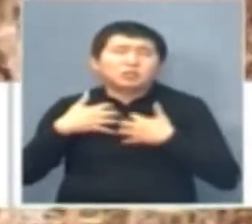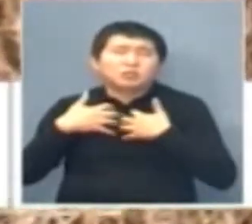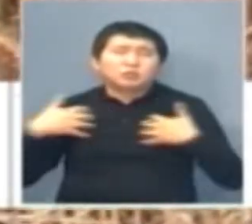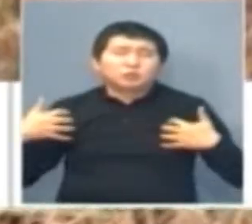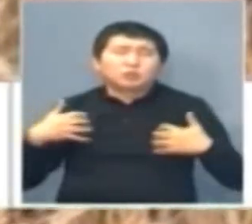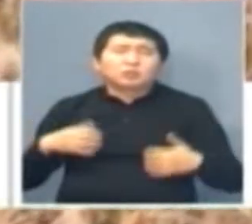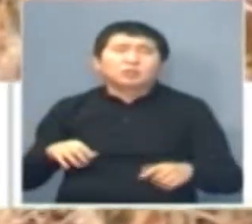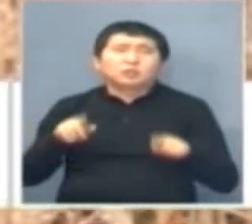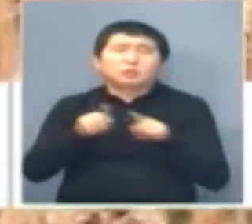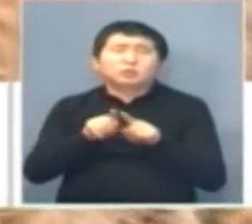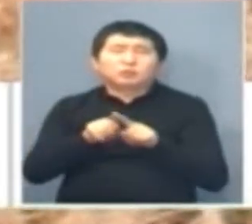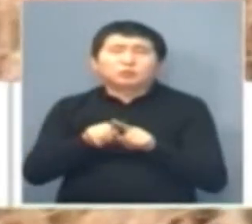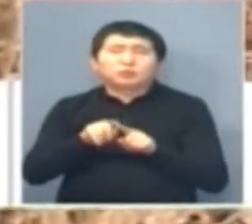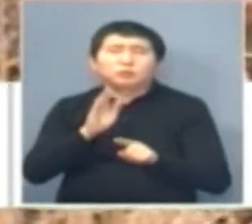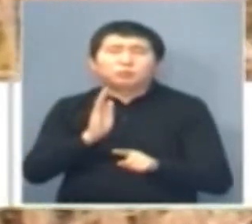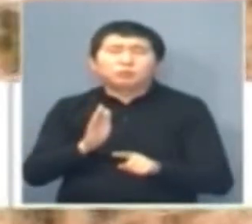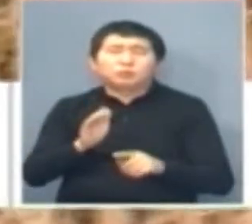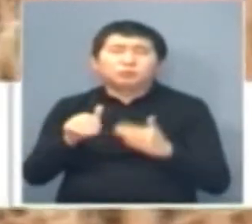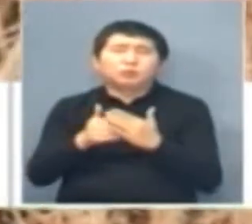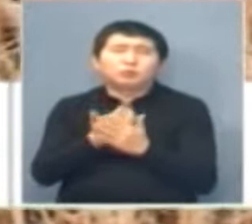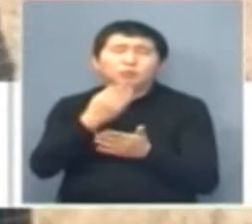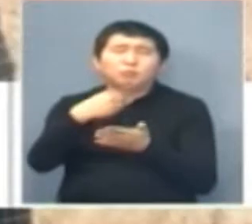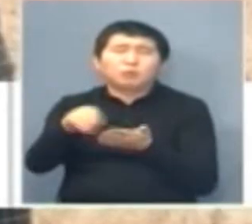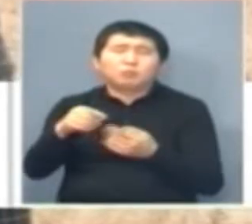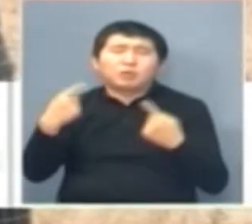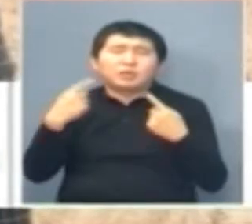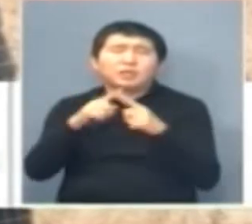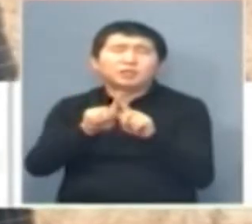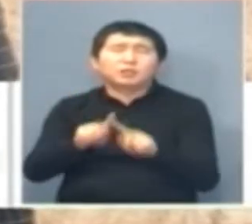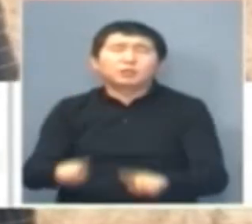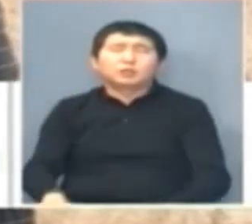әзірлейміз. Қажет болса, жаңасында аламыз дейді Нұрлан Турден.